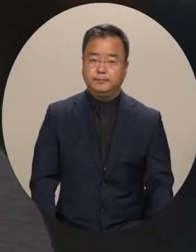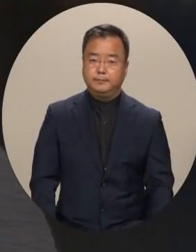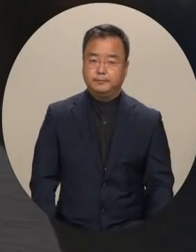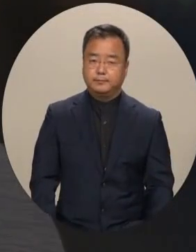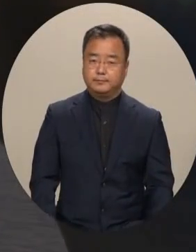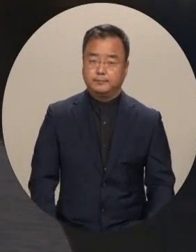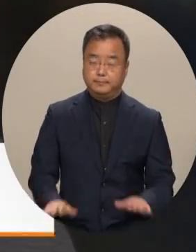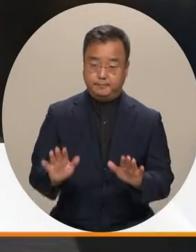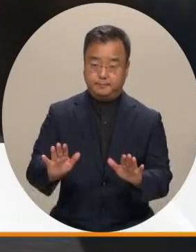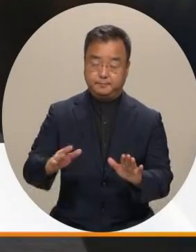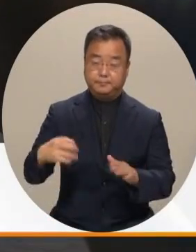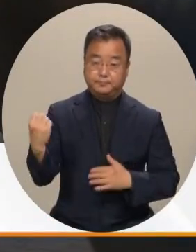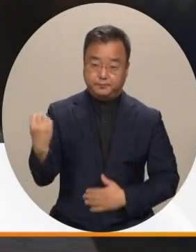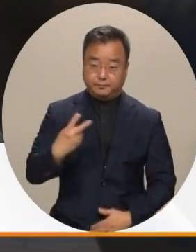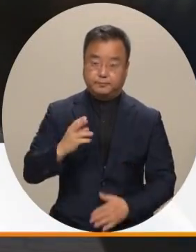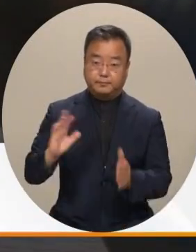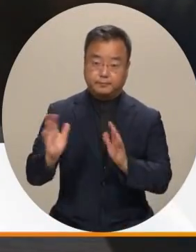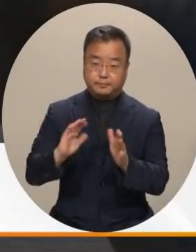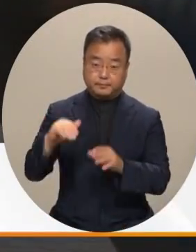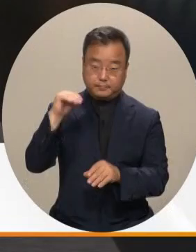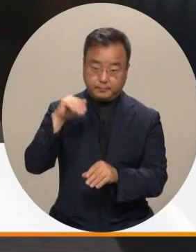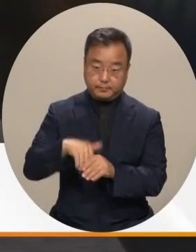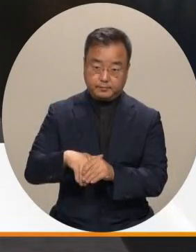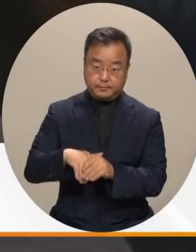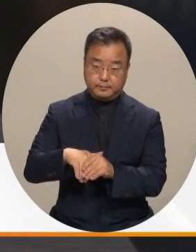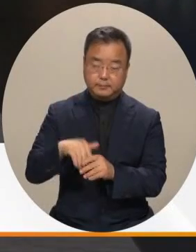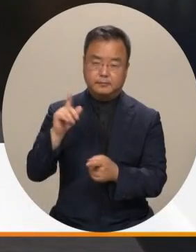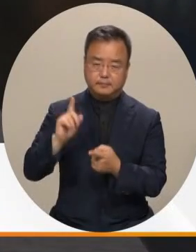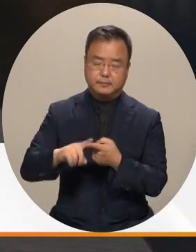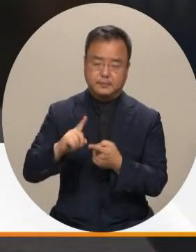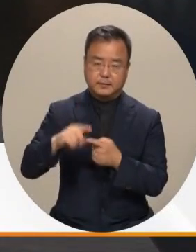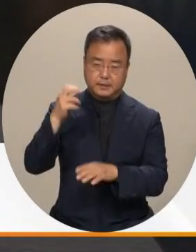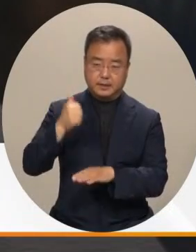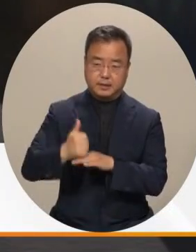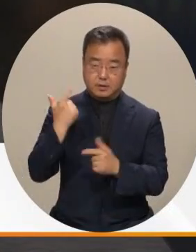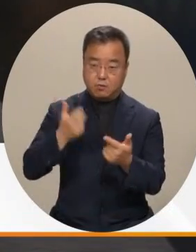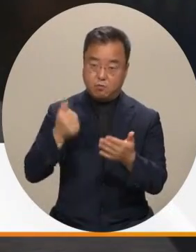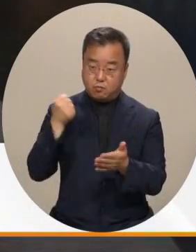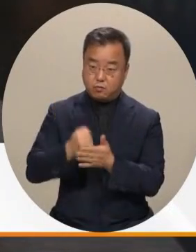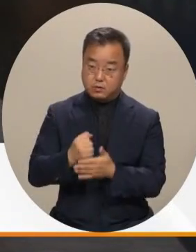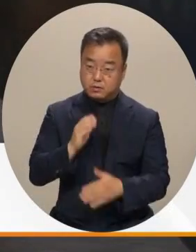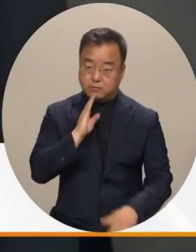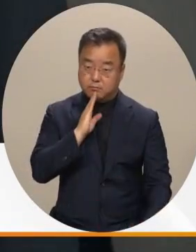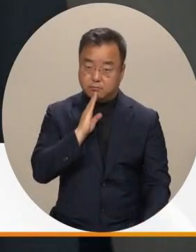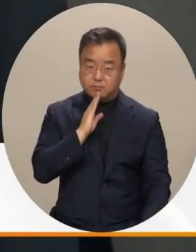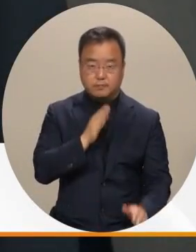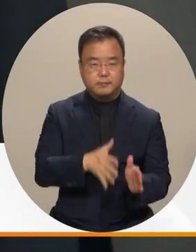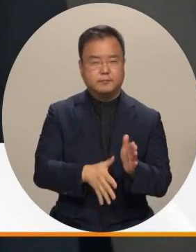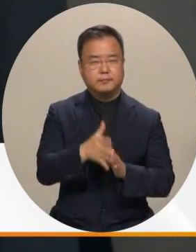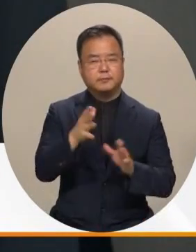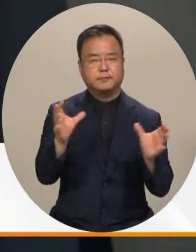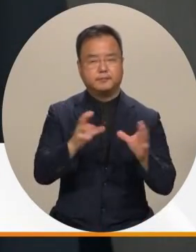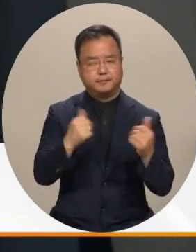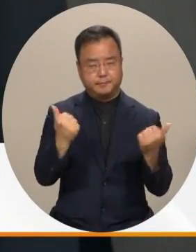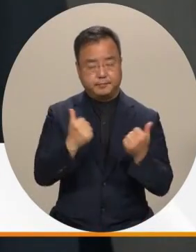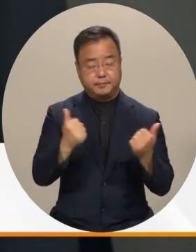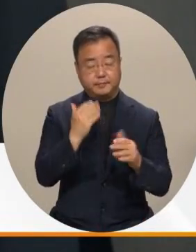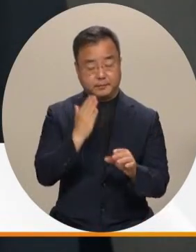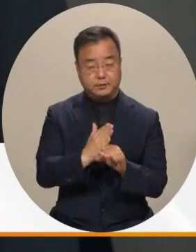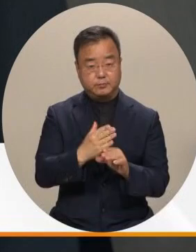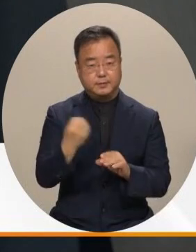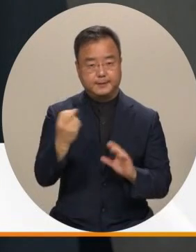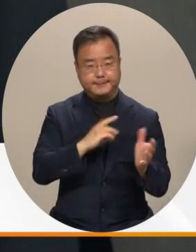오늘이 제결 결과 이대로 확정된다고 보면 되는 겁니까네 일단 시의회에서는 오늘 제의 결로